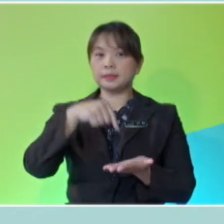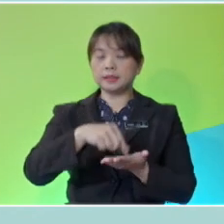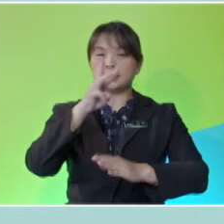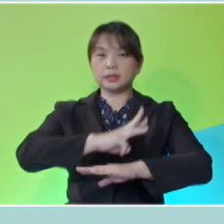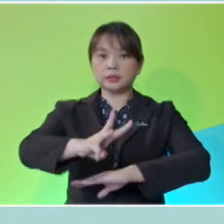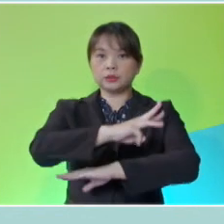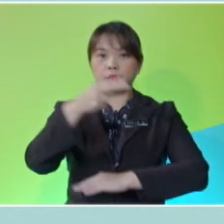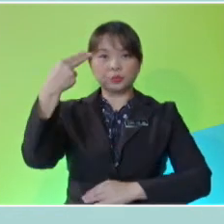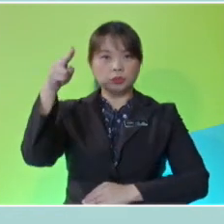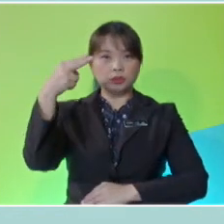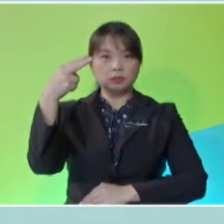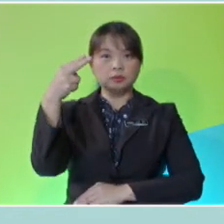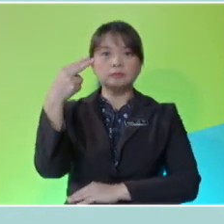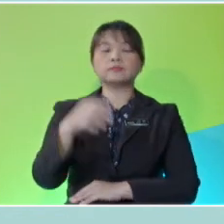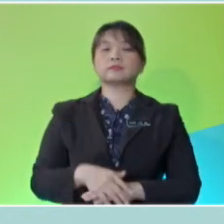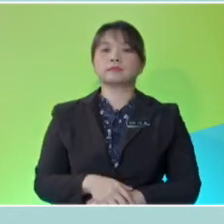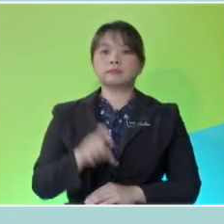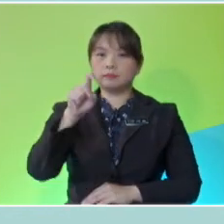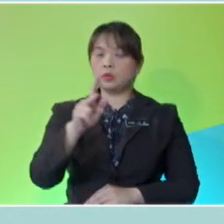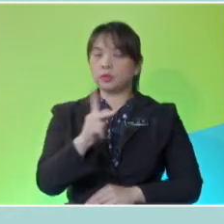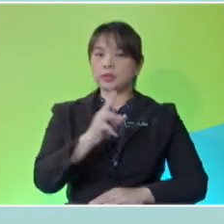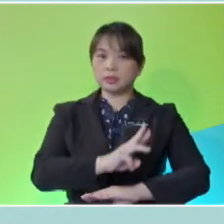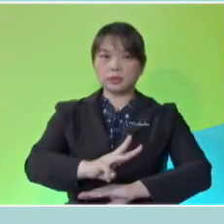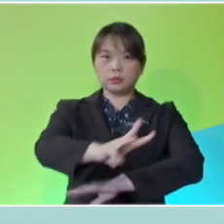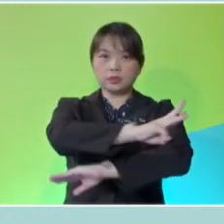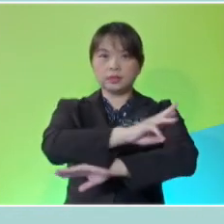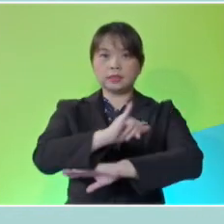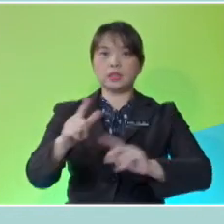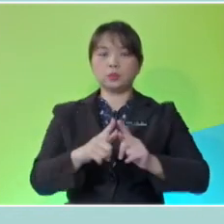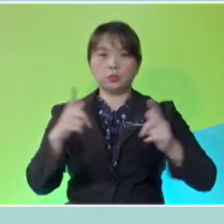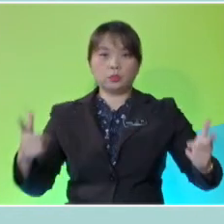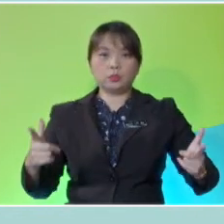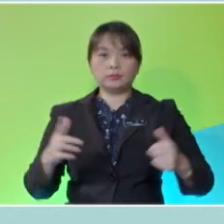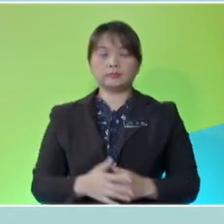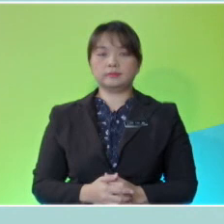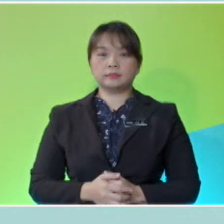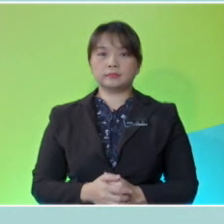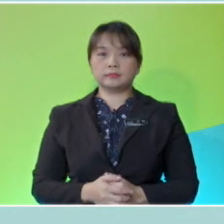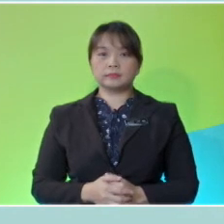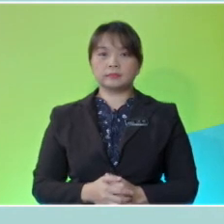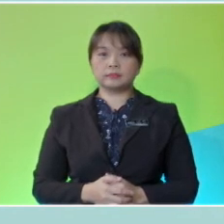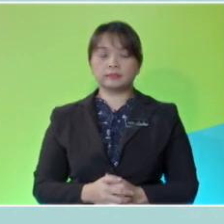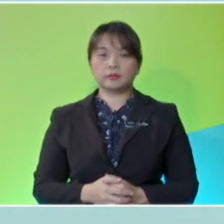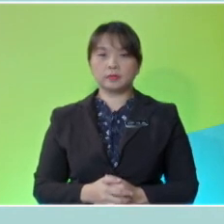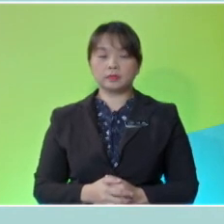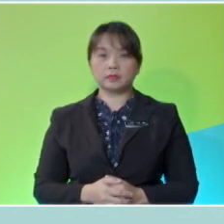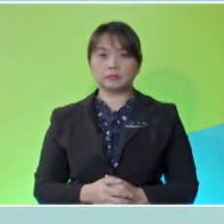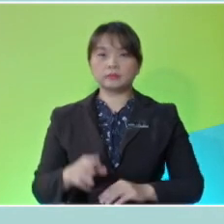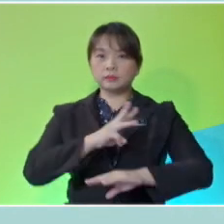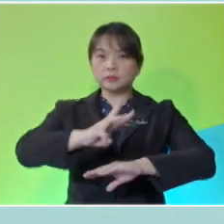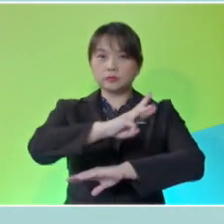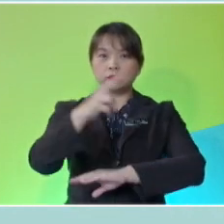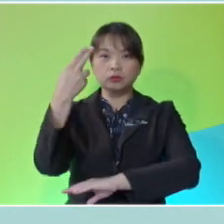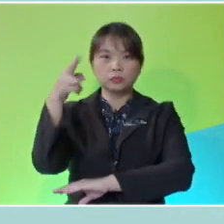hutan sama memerlukan kawasan yang luas Oke Enggak usah hutan kita kenali lagi satu dengan istilah kawasan